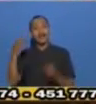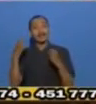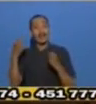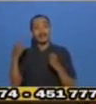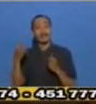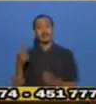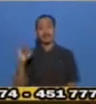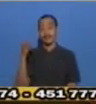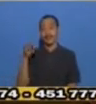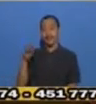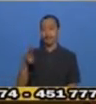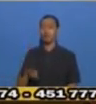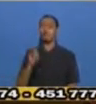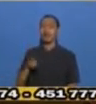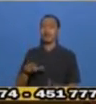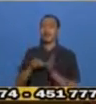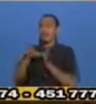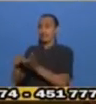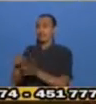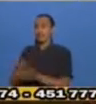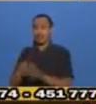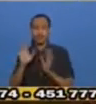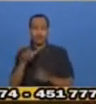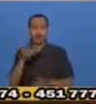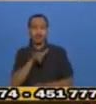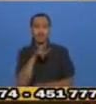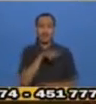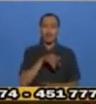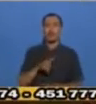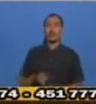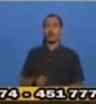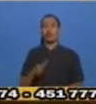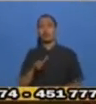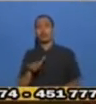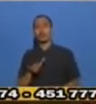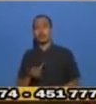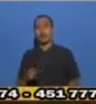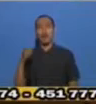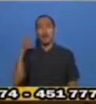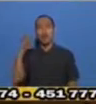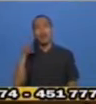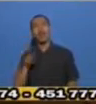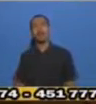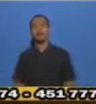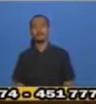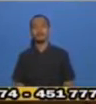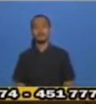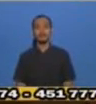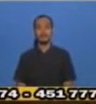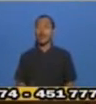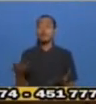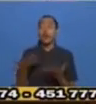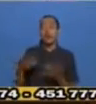dengan beliau-beliau pahlawan-pahlawan luar biasa ini seperti Bu Nuning. Baik, Bu Dokter, saya mau nanya ini mengenai herd immunity, mengenai apa